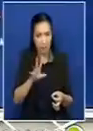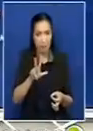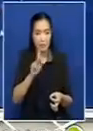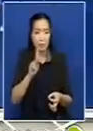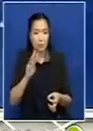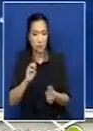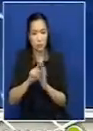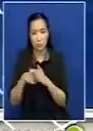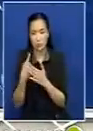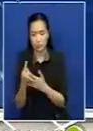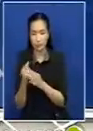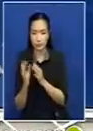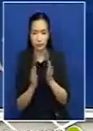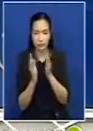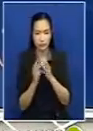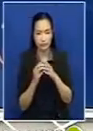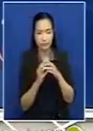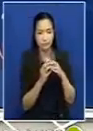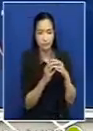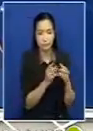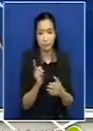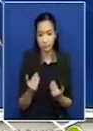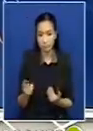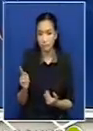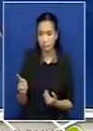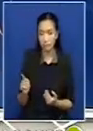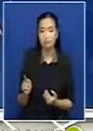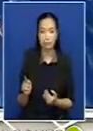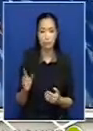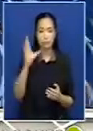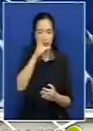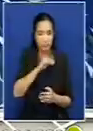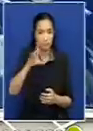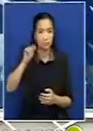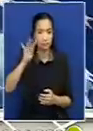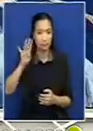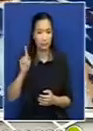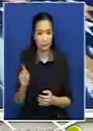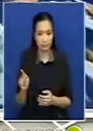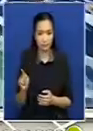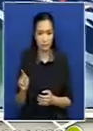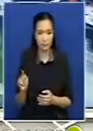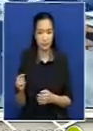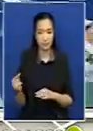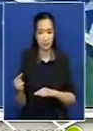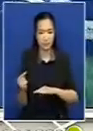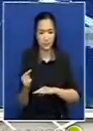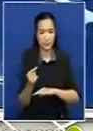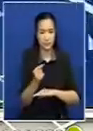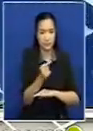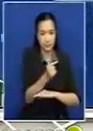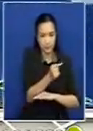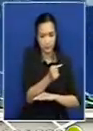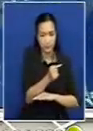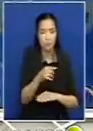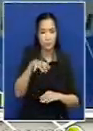เร็ว23กิโลเมตรต่อชั่วโมงนะครับทิศทางของมันนะครับในช่วงของ24นาฬิกาคืนวันนี้ครับรัศมีของพายุนั้นก็จะกินพื้นที่บริเวณ